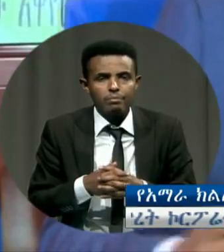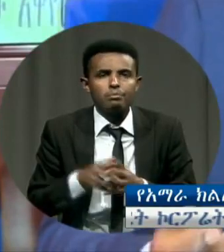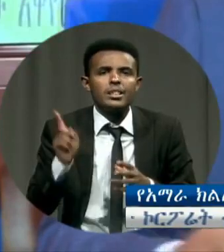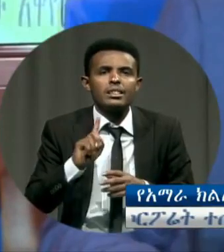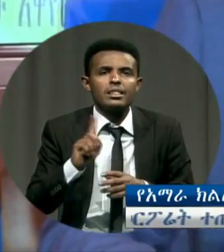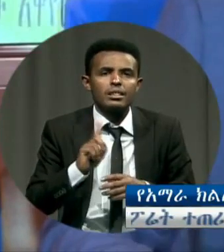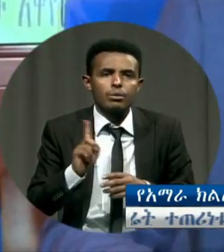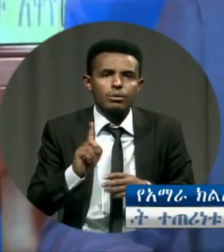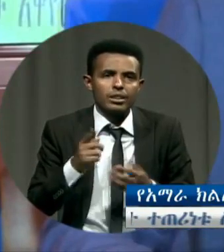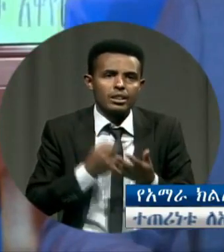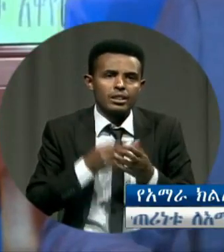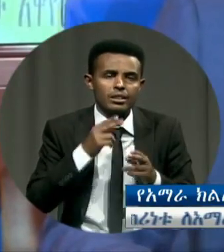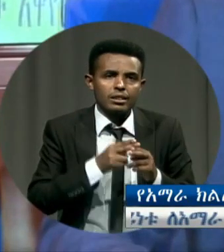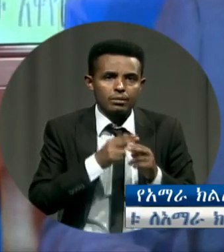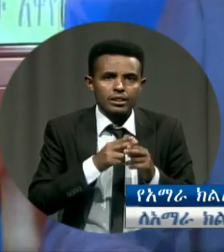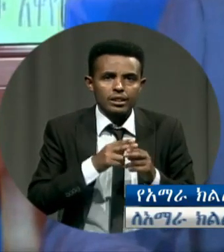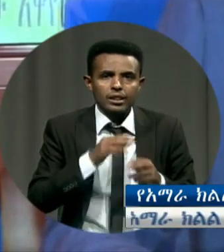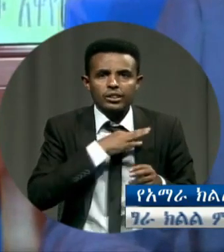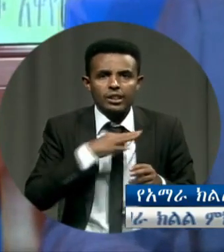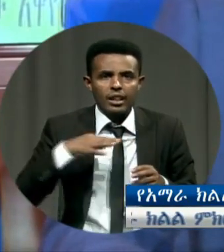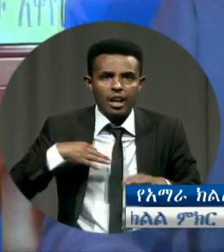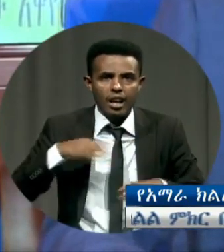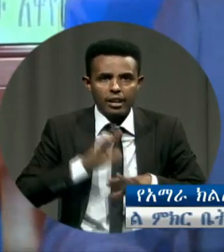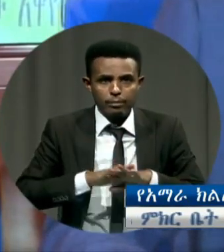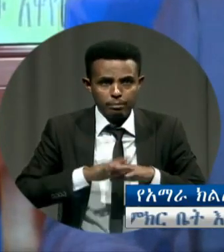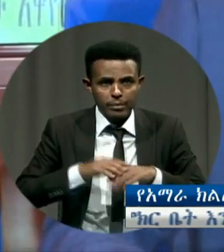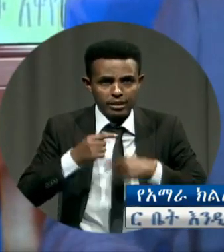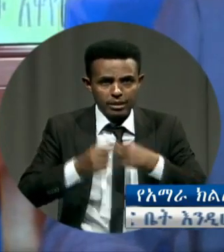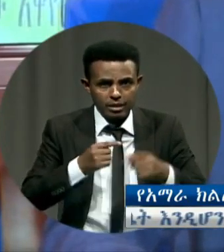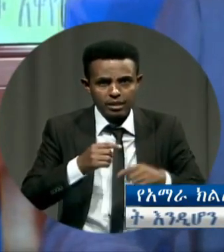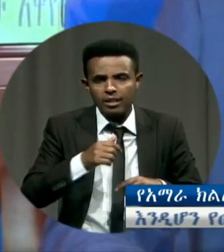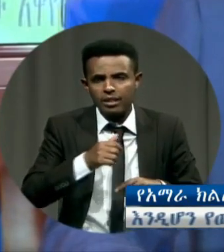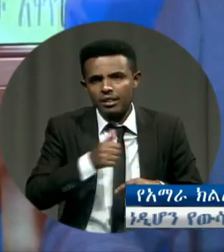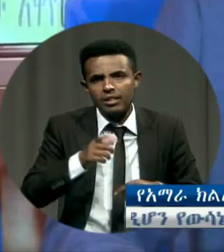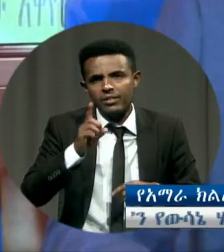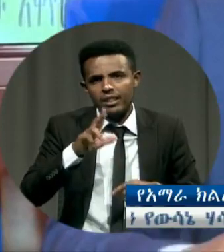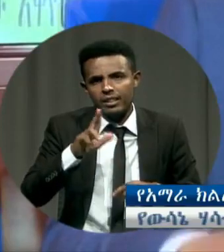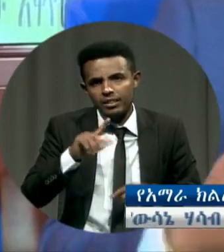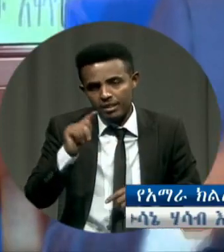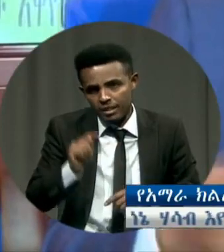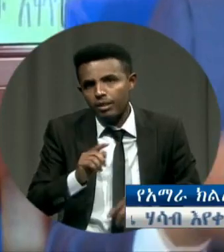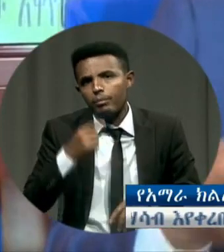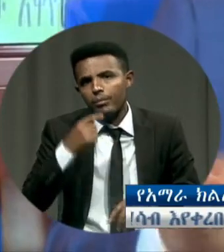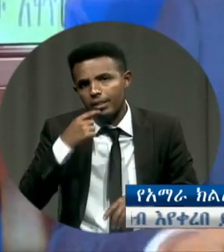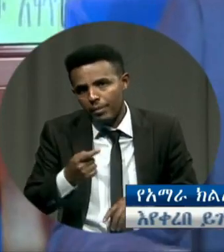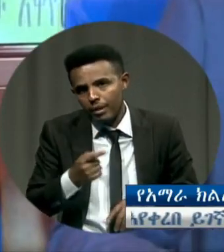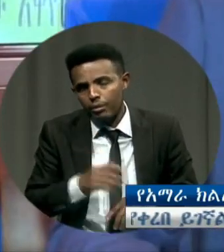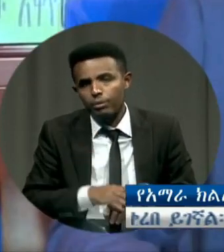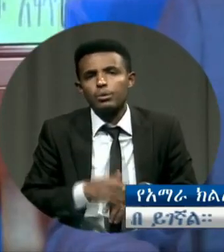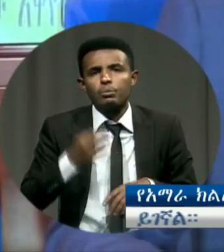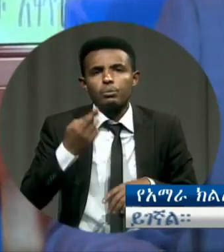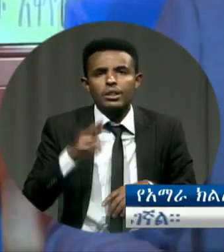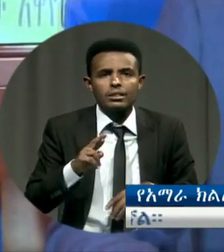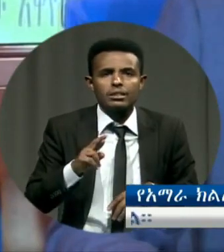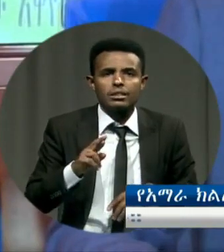ምንድነው ይሄ ስም ቻይና ላይ ብንወጣ ሁለታችን ኤፈርት ነው ምንባለው ወይስ ሌላ የኤፈርት ሌላ እንግሊዘኛ